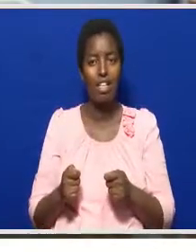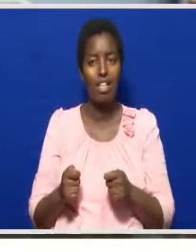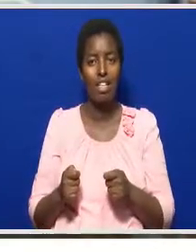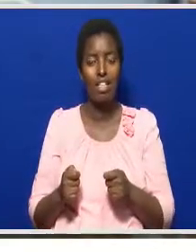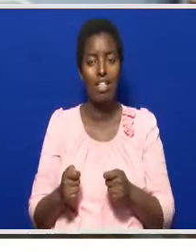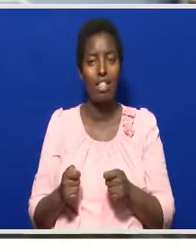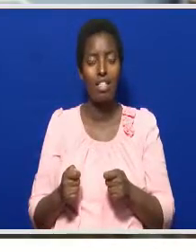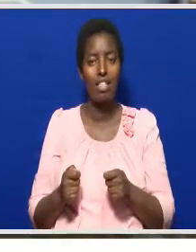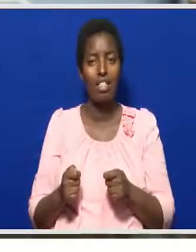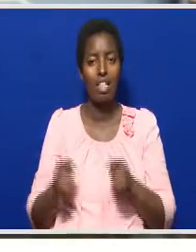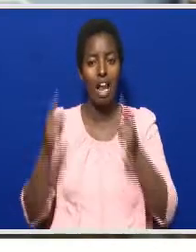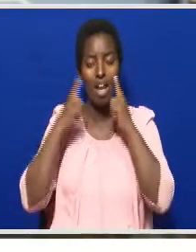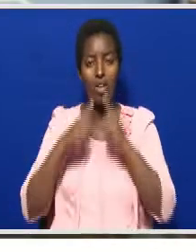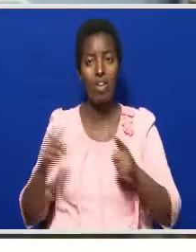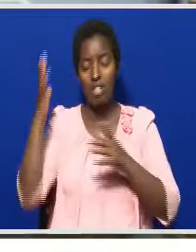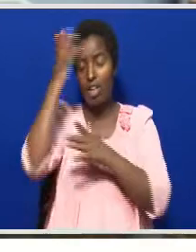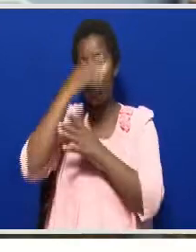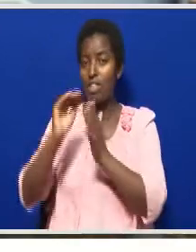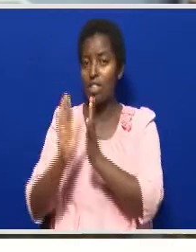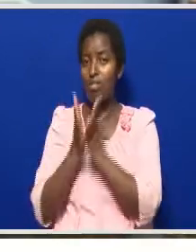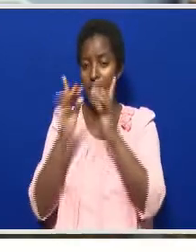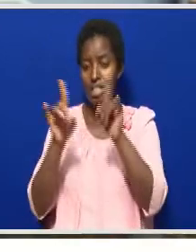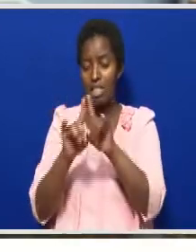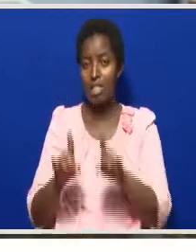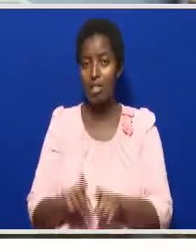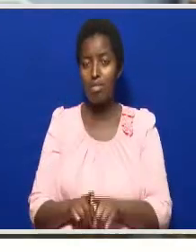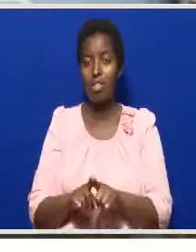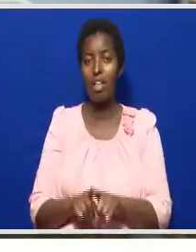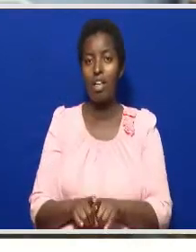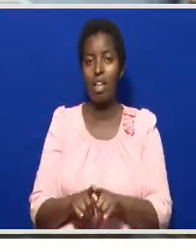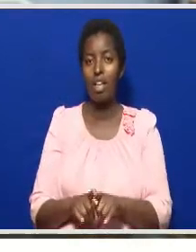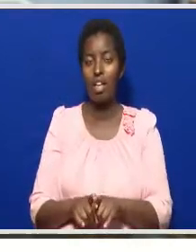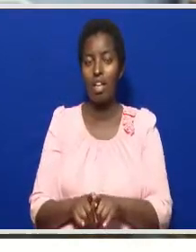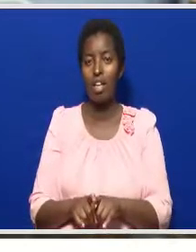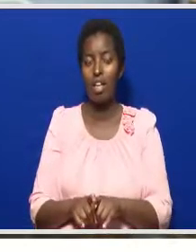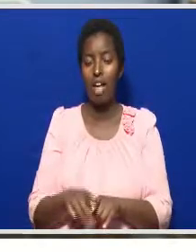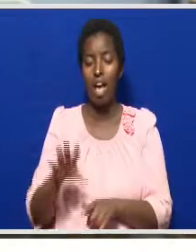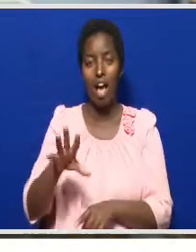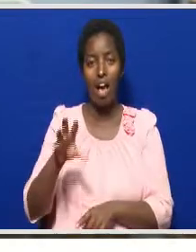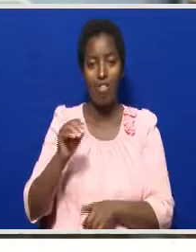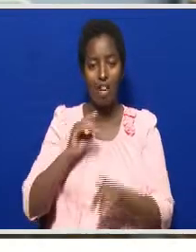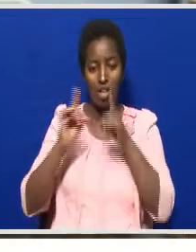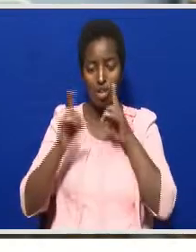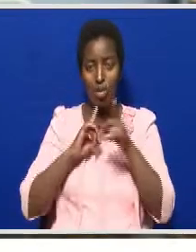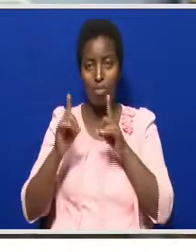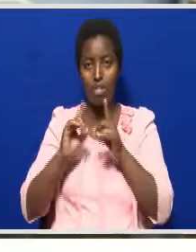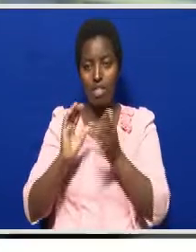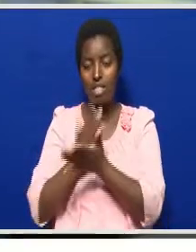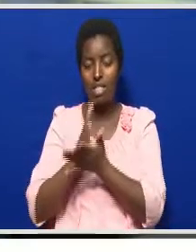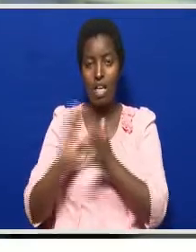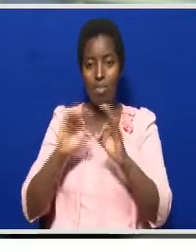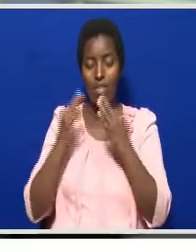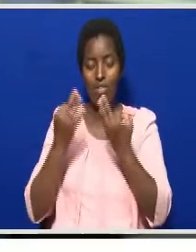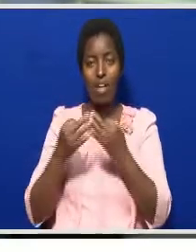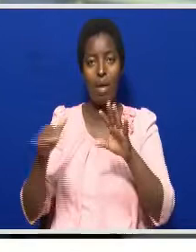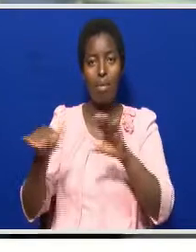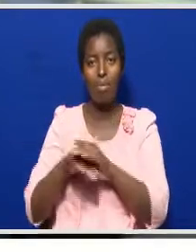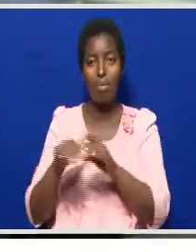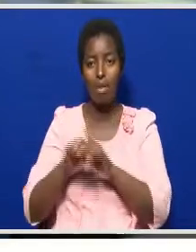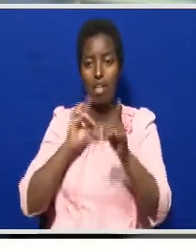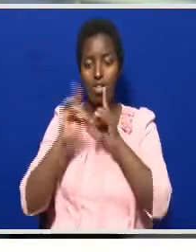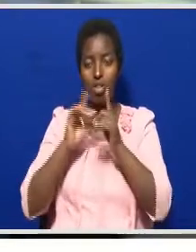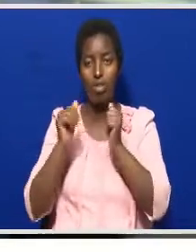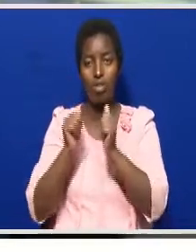kutambaza kwa Facebook. Hiyo usiku nimepata mawasiliano baadhi ya family nimeongea